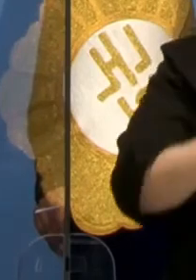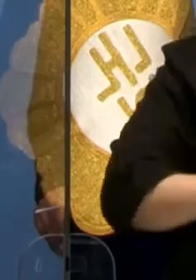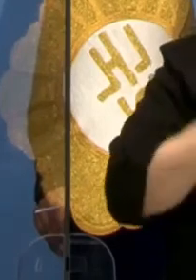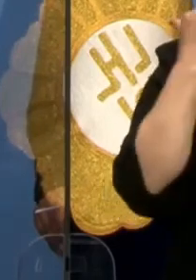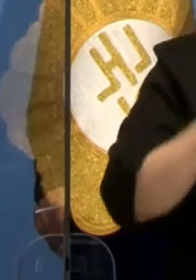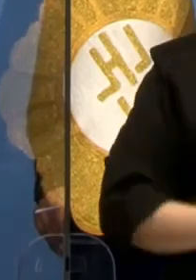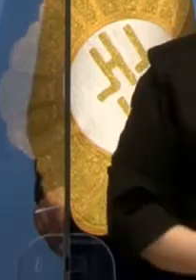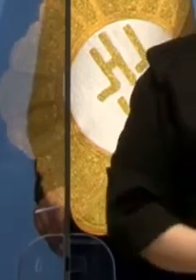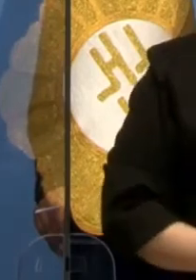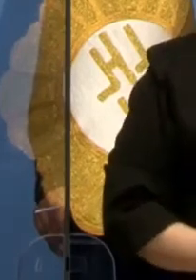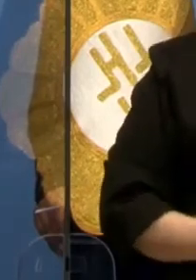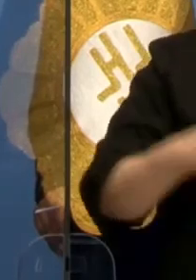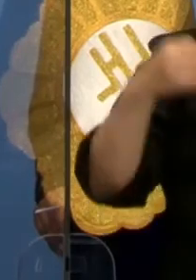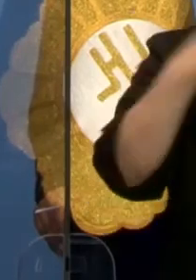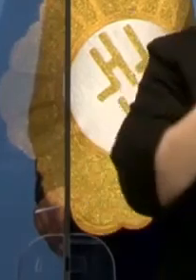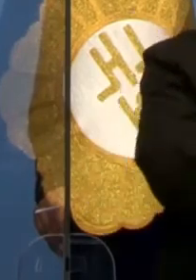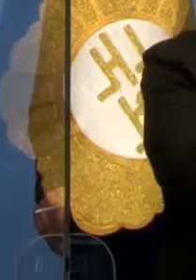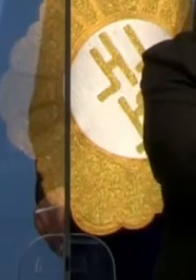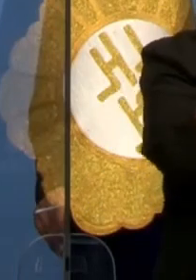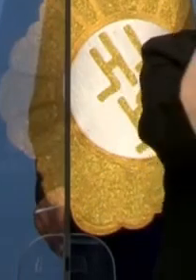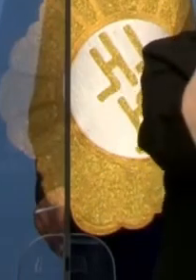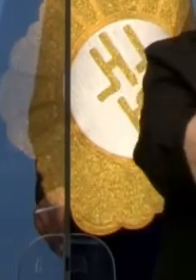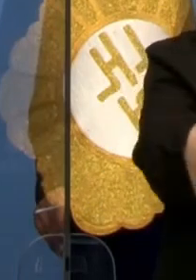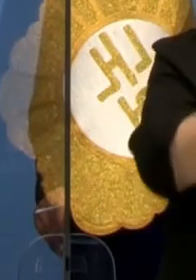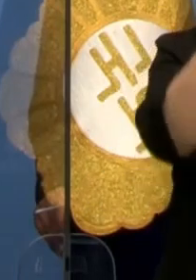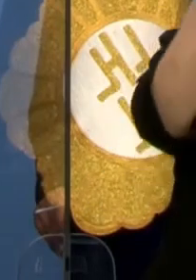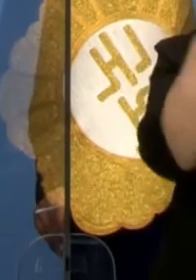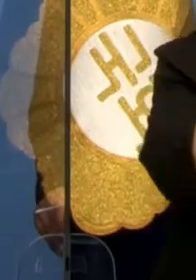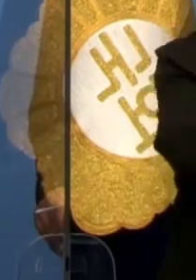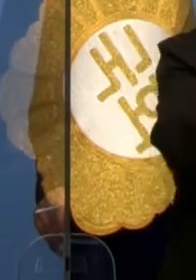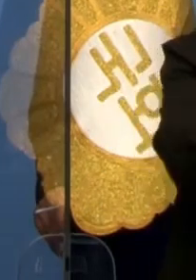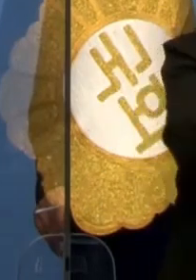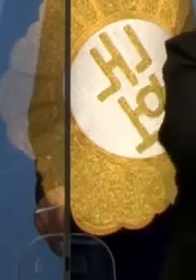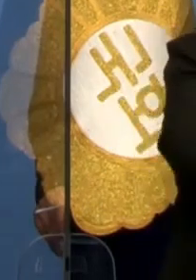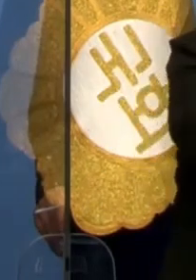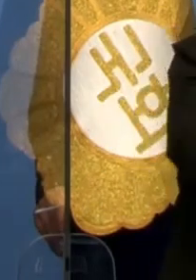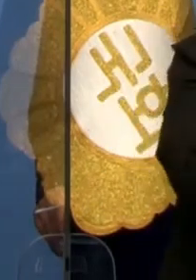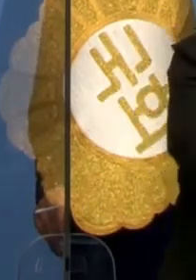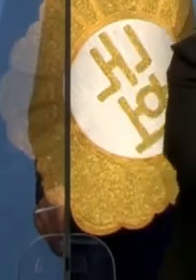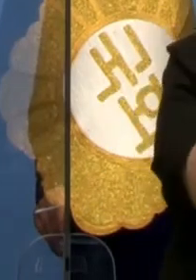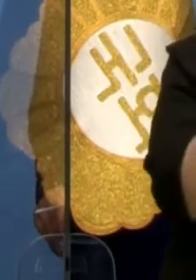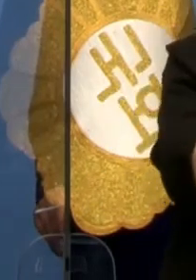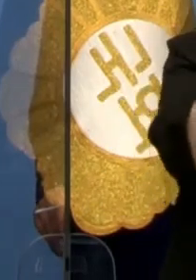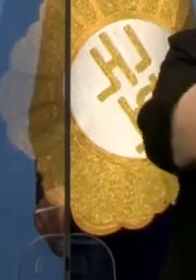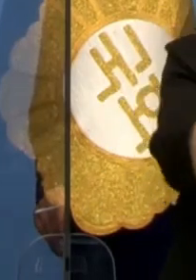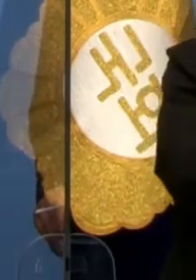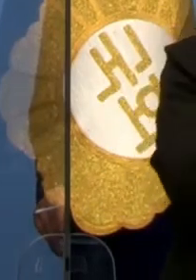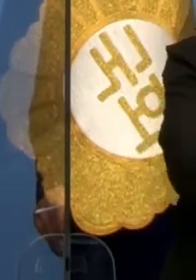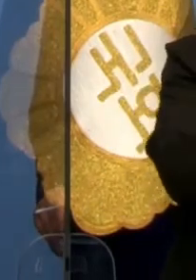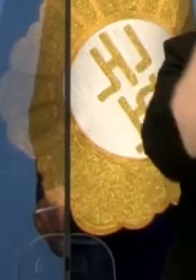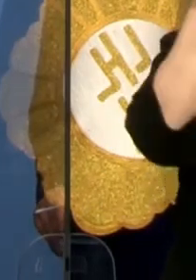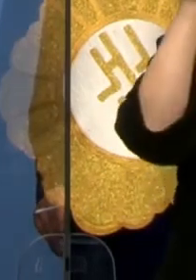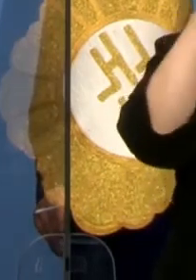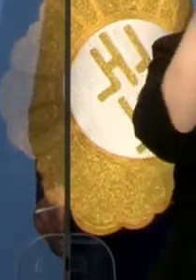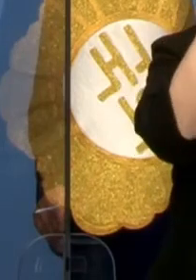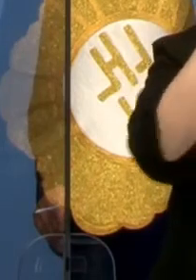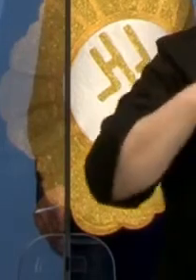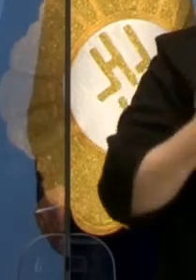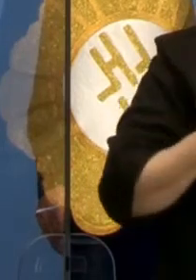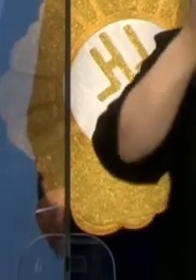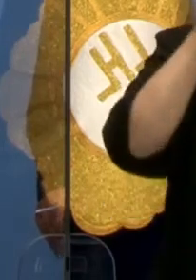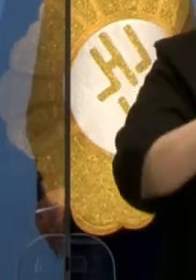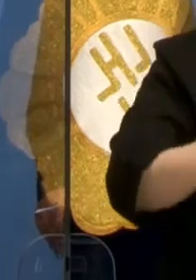분노합니다. 아울러 김 의원이 언급한 부산시장 또한 울산시장 후보였던 김기현 의원을 착각해서 언급한 듯